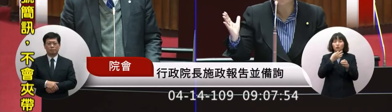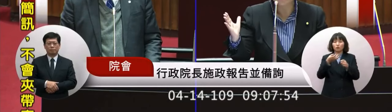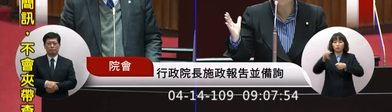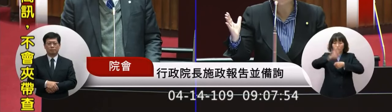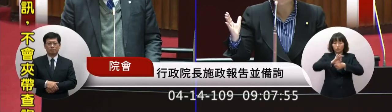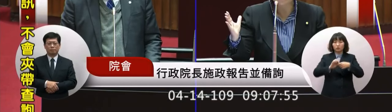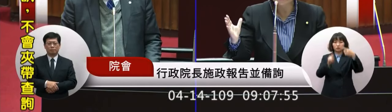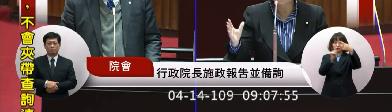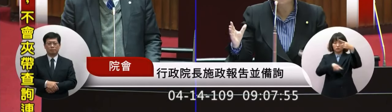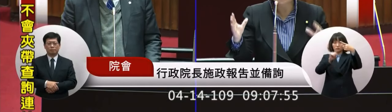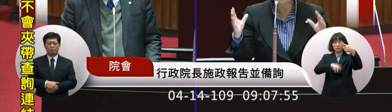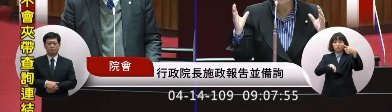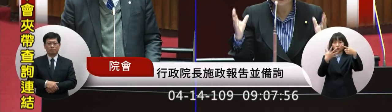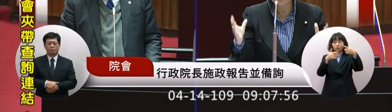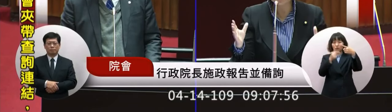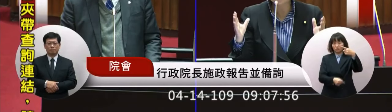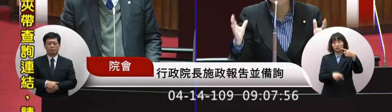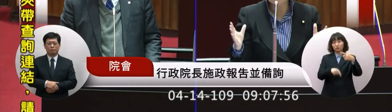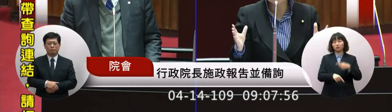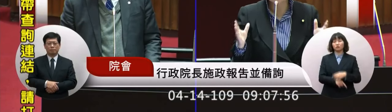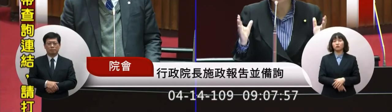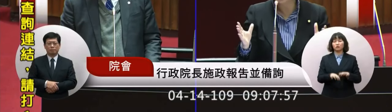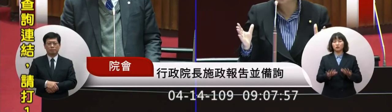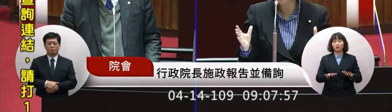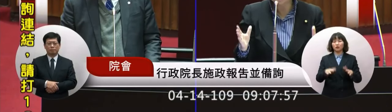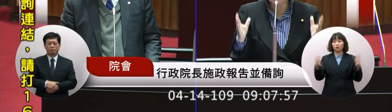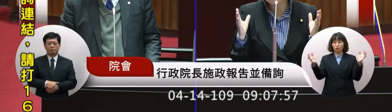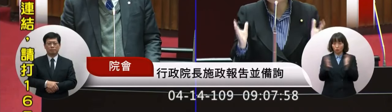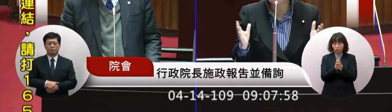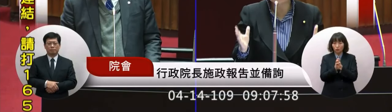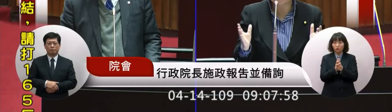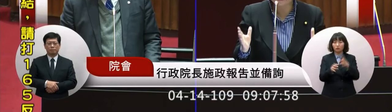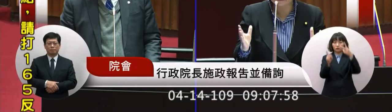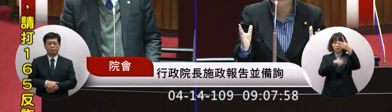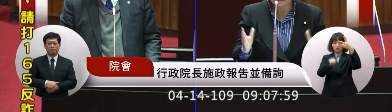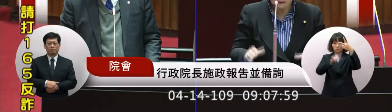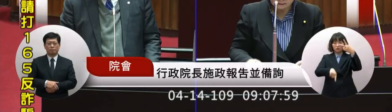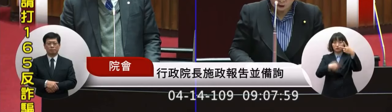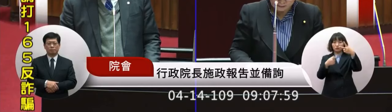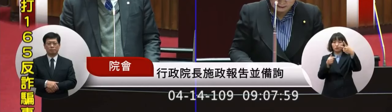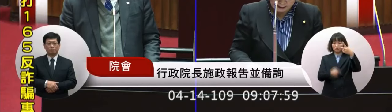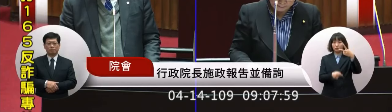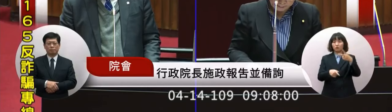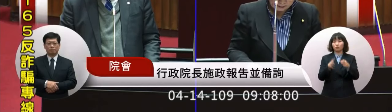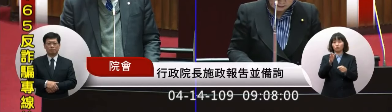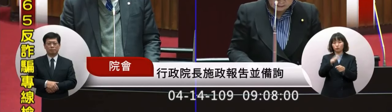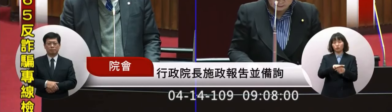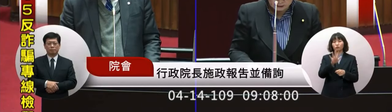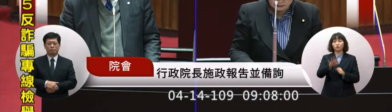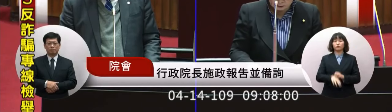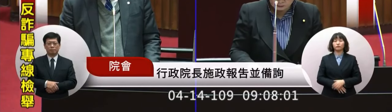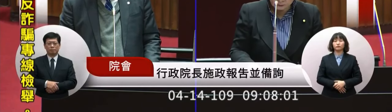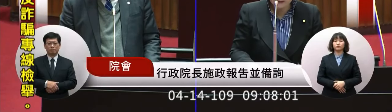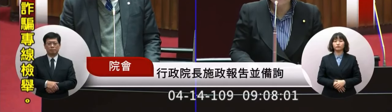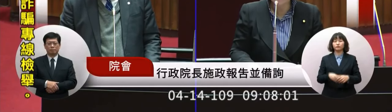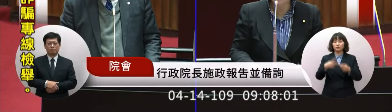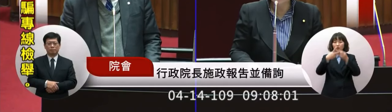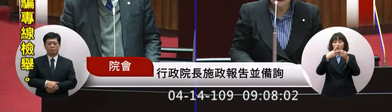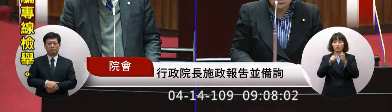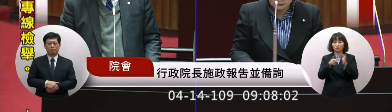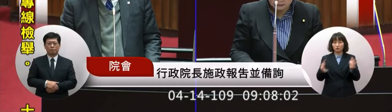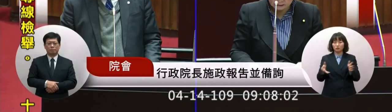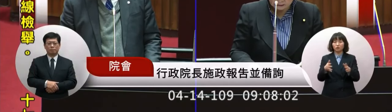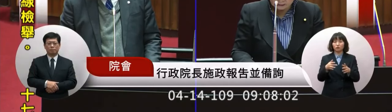了1500亿，也现在也就是说现在的 total 预算是2100亿。那我们来看在第二期预算里